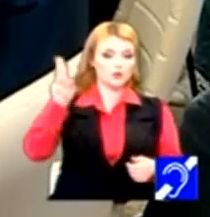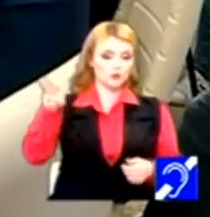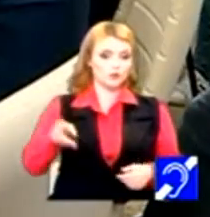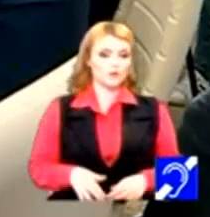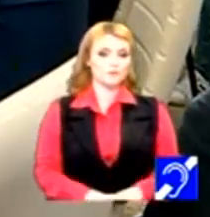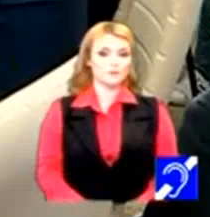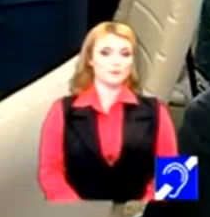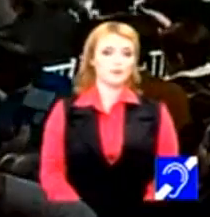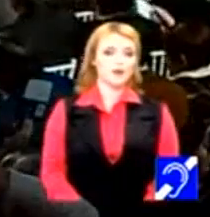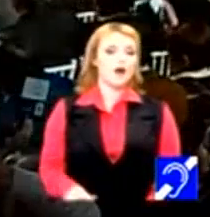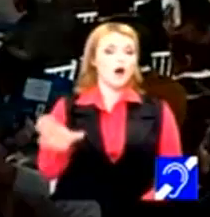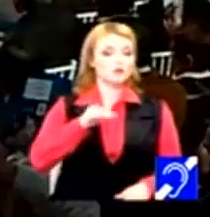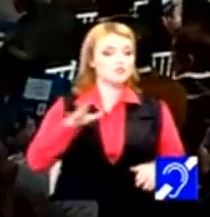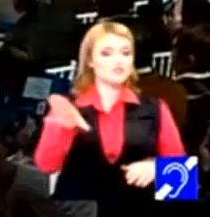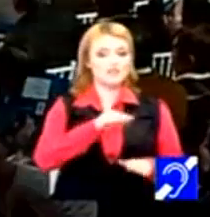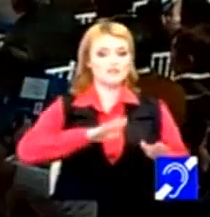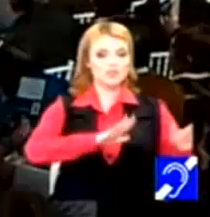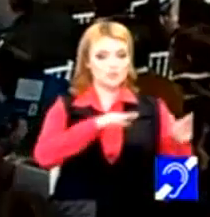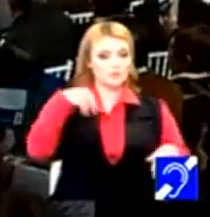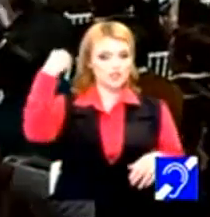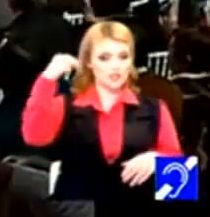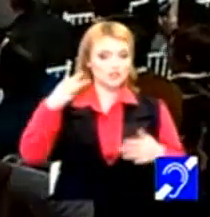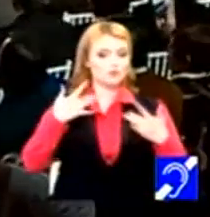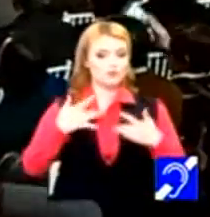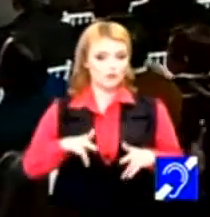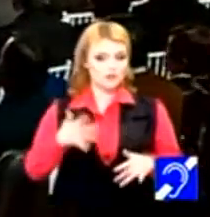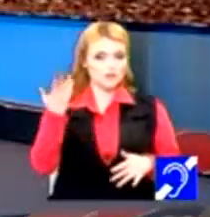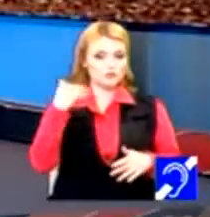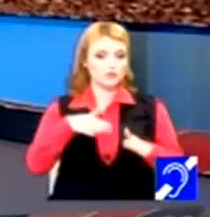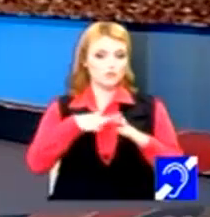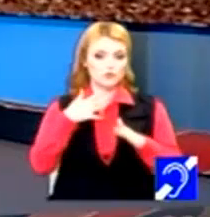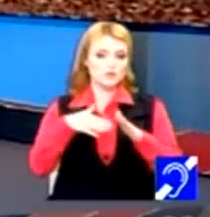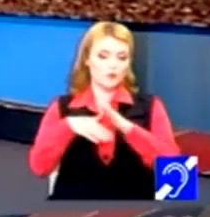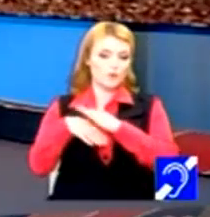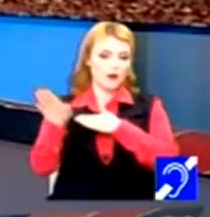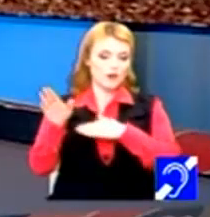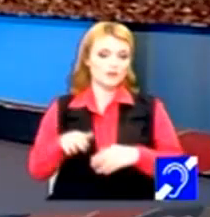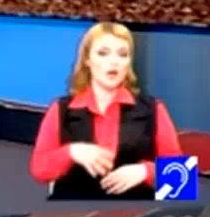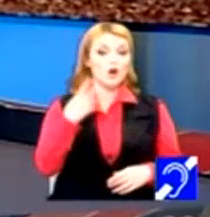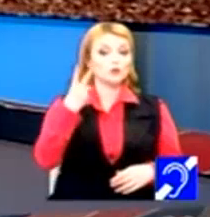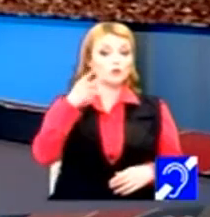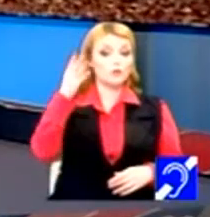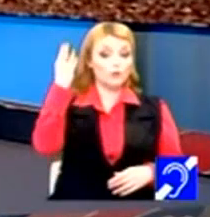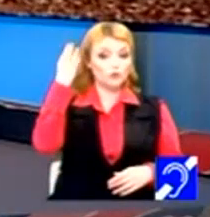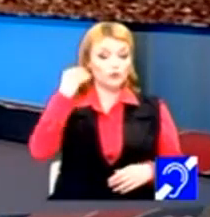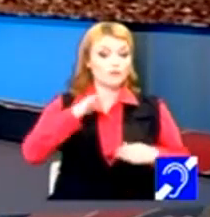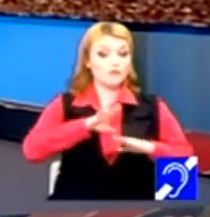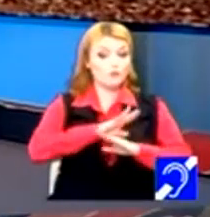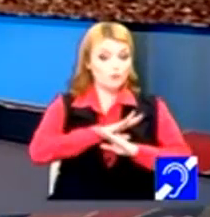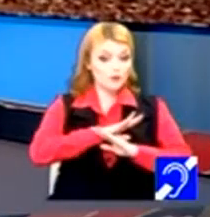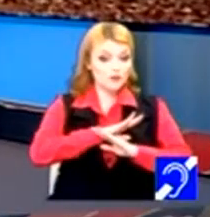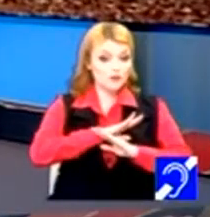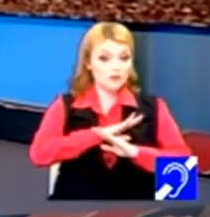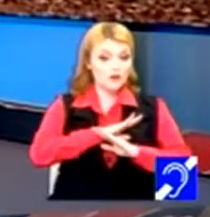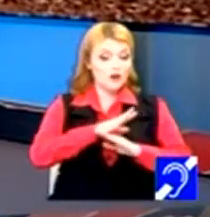acum. Atunci toți vicepreședinții PDM și-au dat demisia. Doi cetățeni ai Republicii Moldova și-au pierdut viața